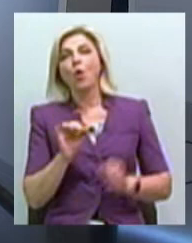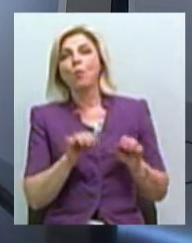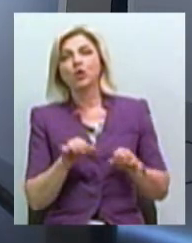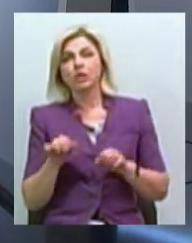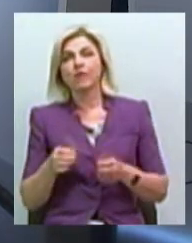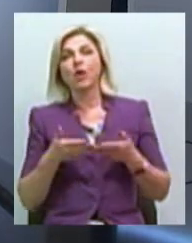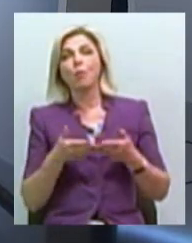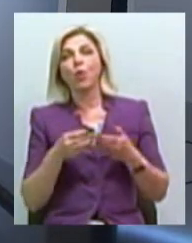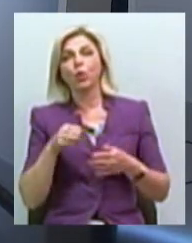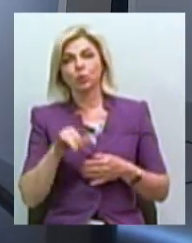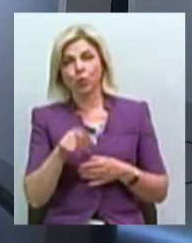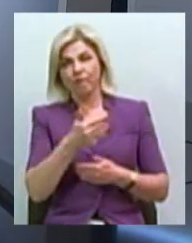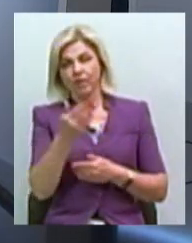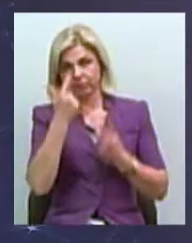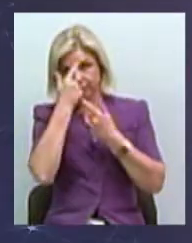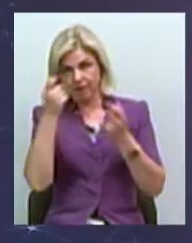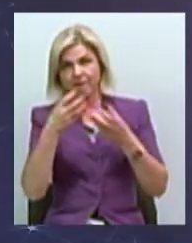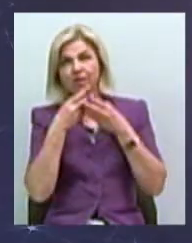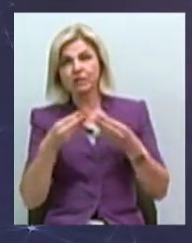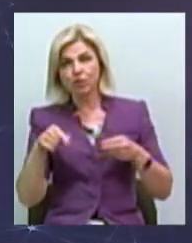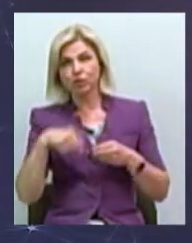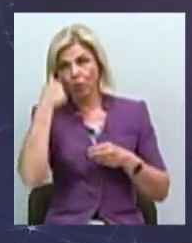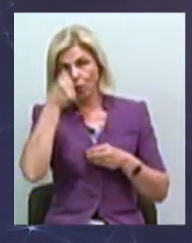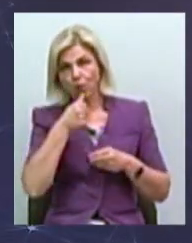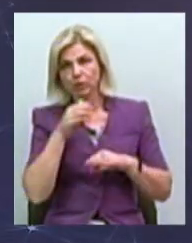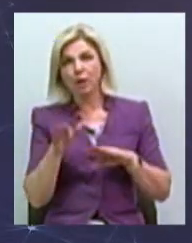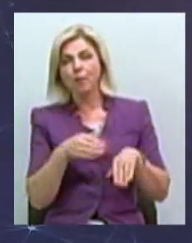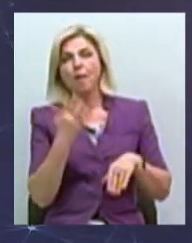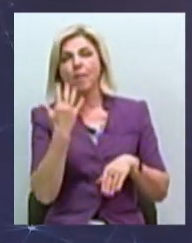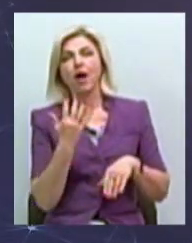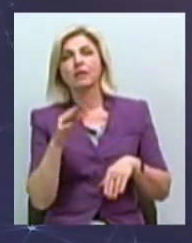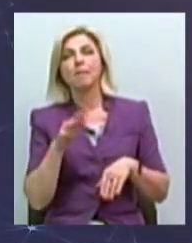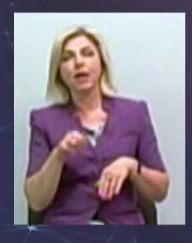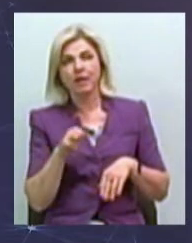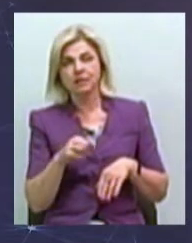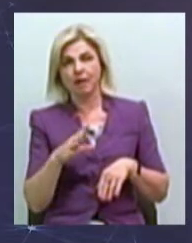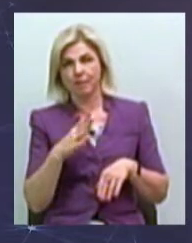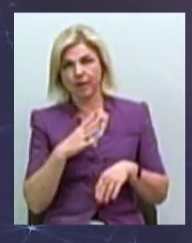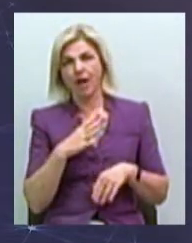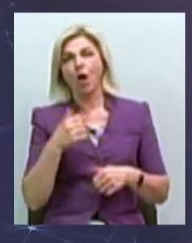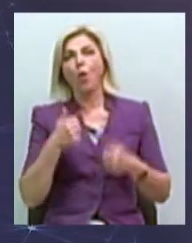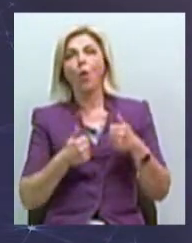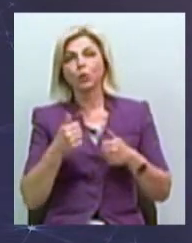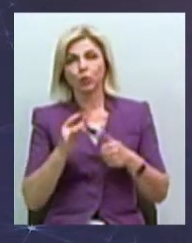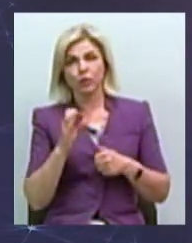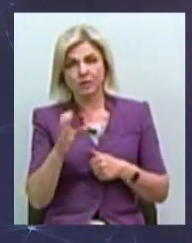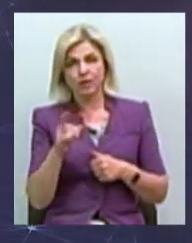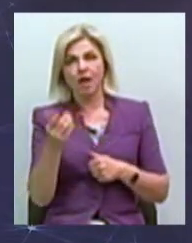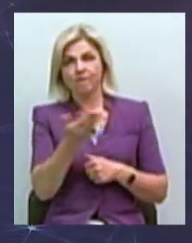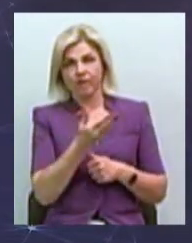ви оголосили навесні цього року, після того, як 5 березня розпочалась робота з підготовки концесійного конкурсу. Ну, ви увійшли до